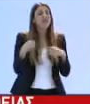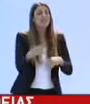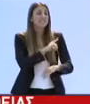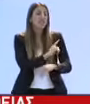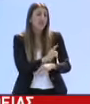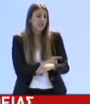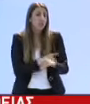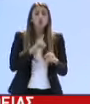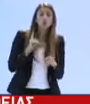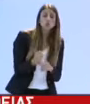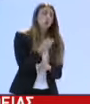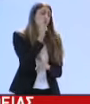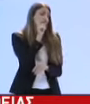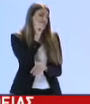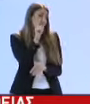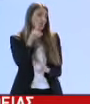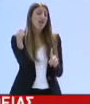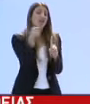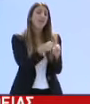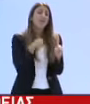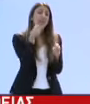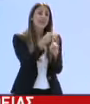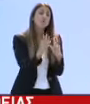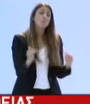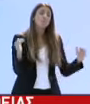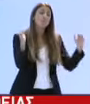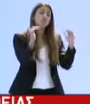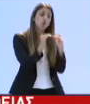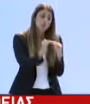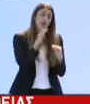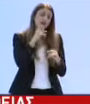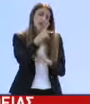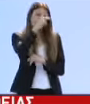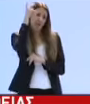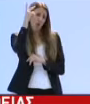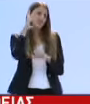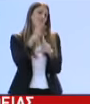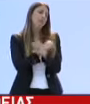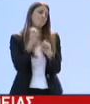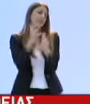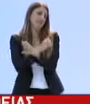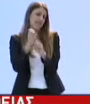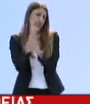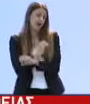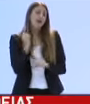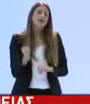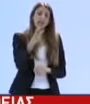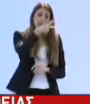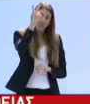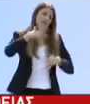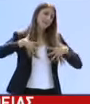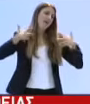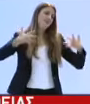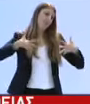δυνατότητα σε όλες και σε όλους να διεκδικήσουν επί ίσης όρης το δικαίωμα στην επιτυχία και το δικαίωμα στην